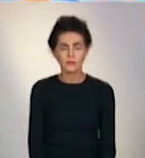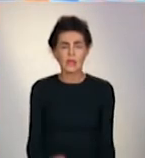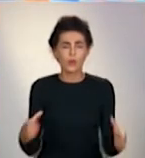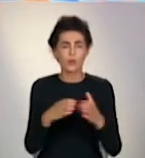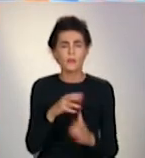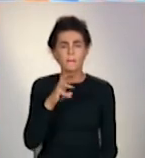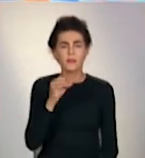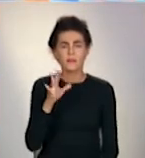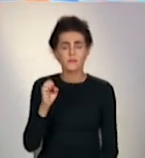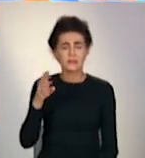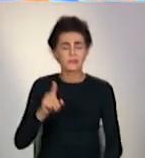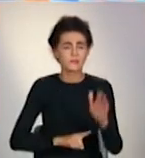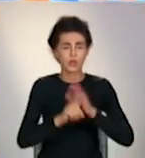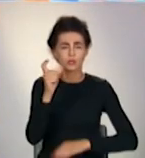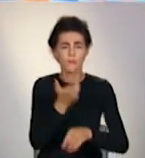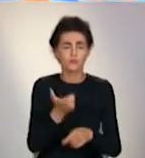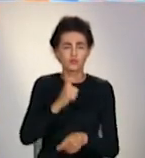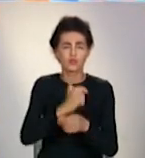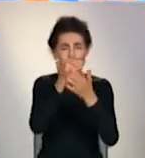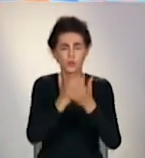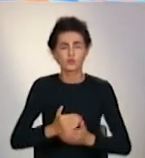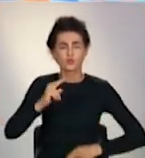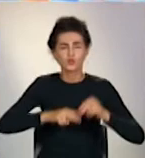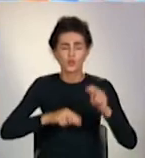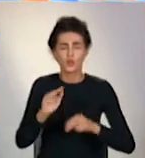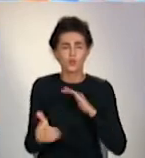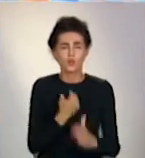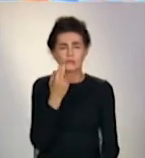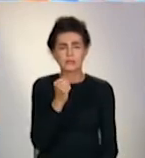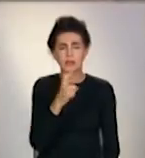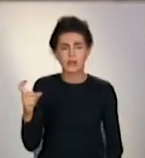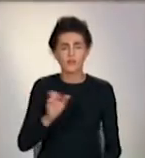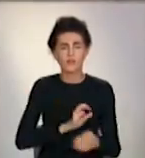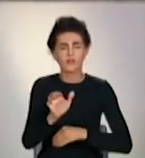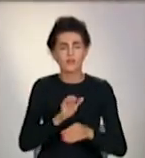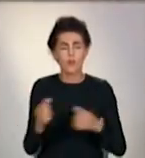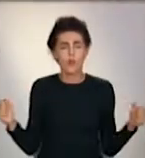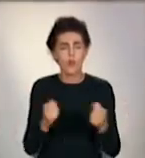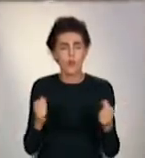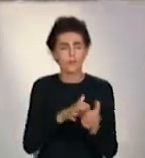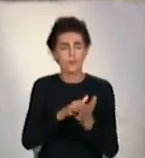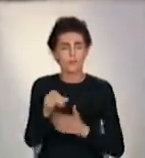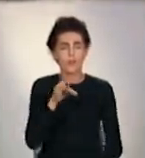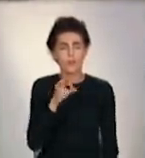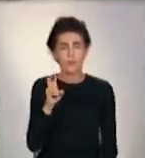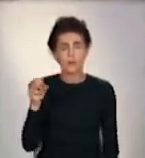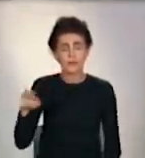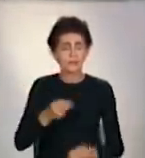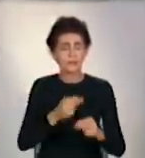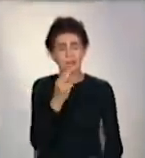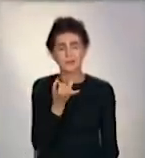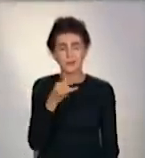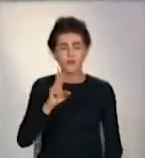Група «Метінвест» запускає масштабний проєкт будівництва нового цеху з виробництва холоднокатаного прокату оцинкованого